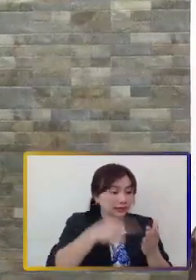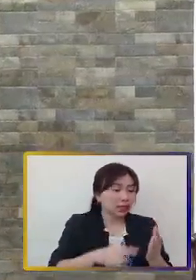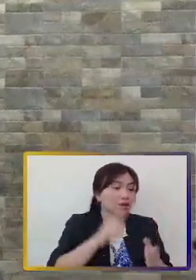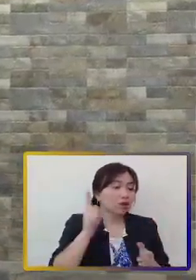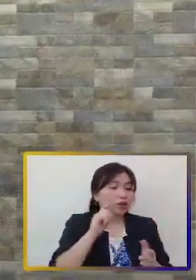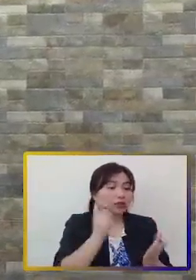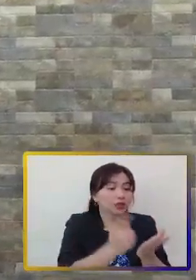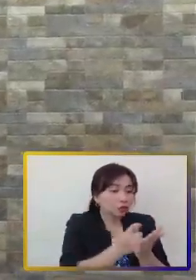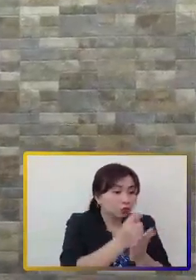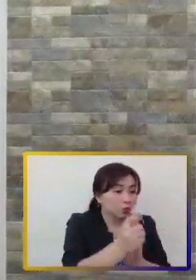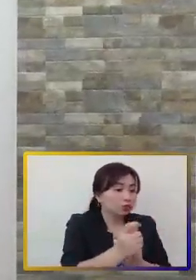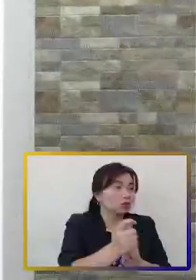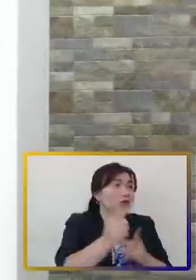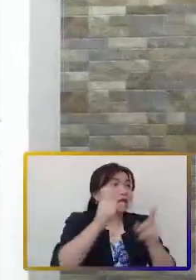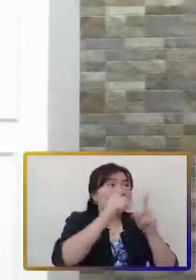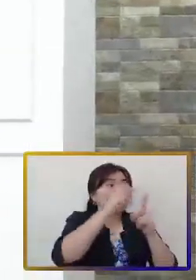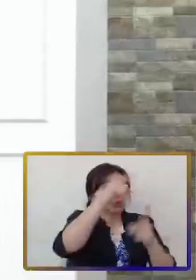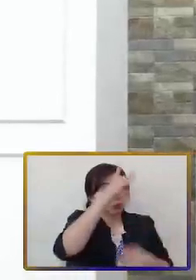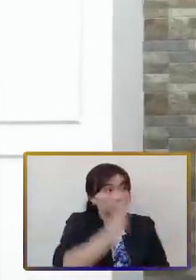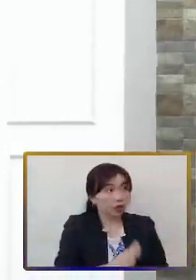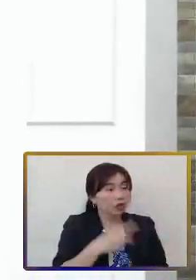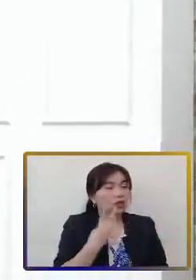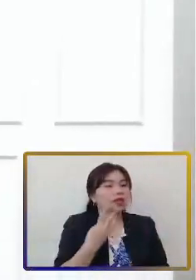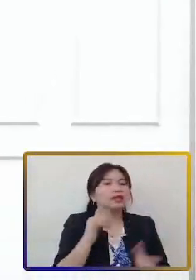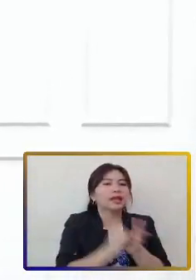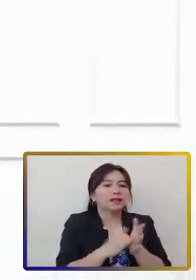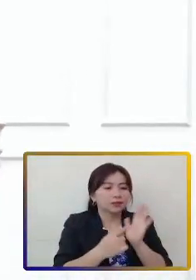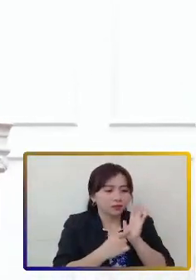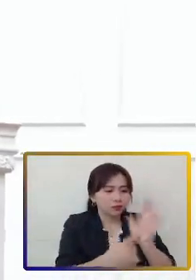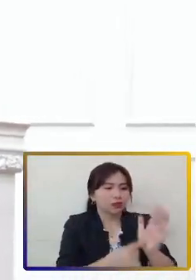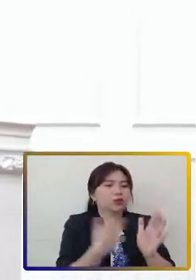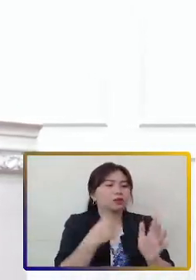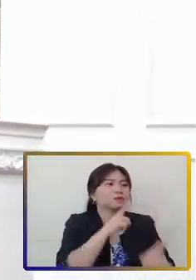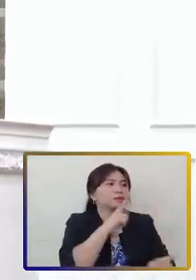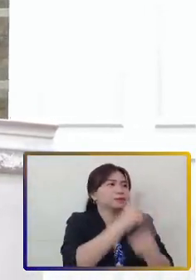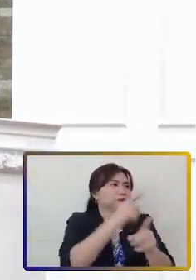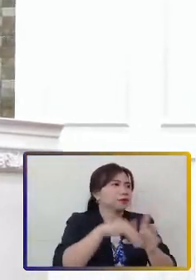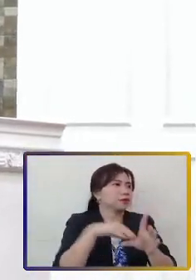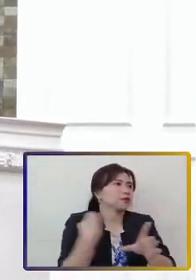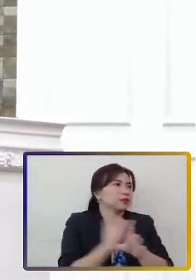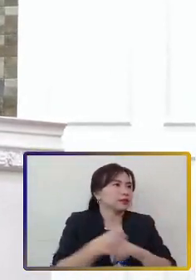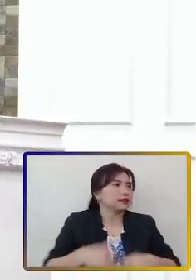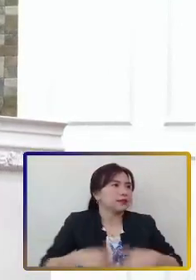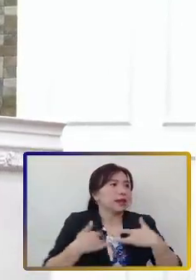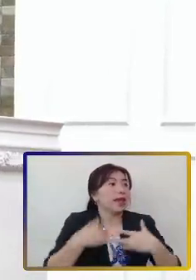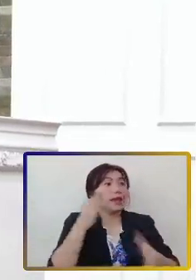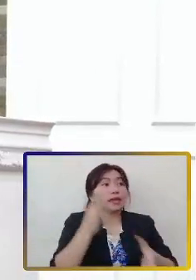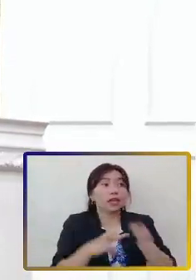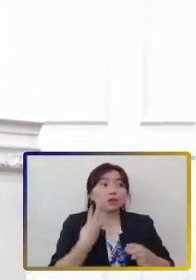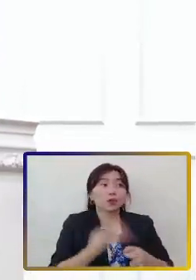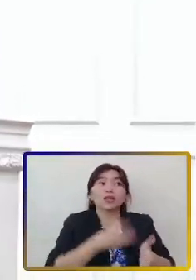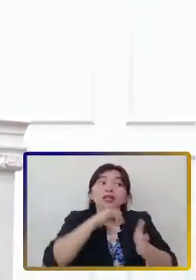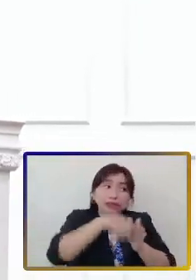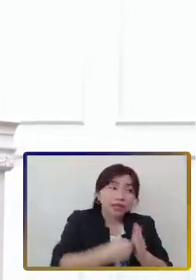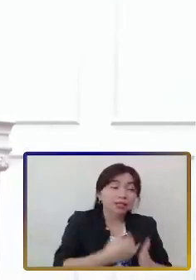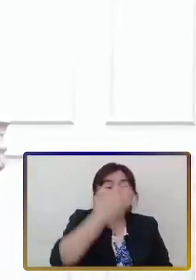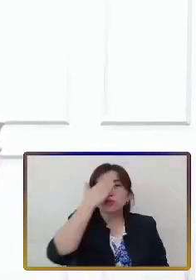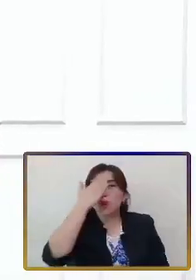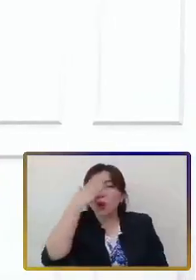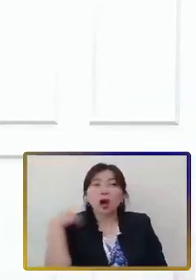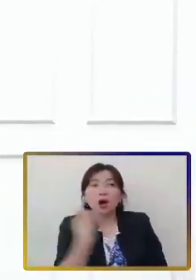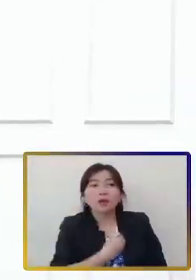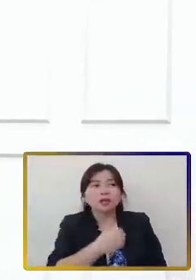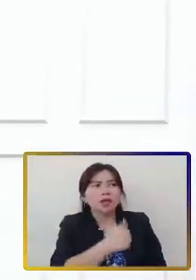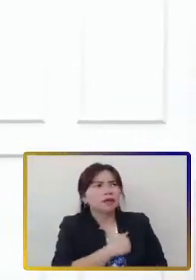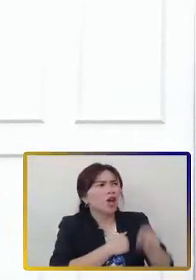God's word will Expose the reality of our life gusto natin makilala Iyung sarili natin huwag kang mag-post po sa social media